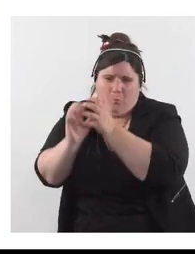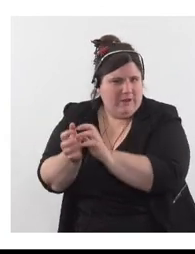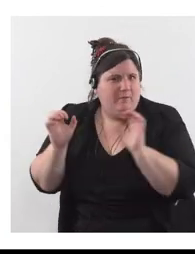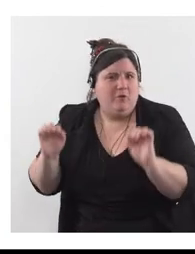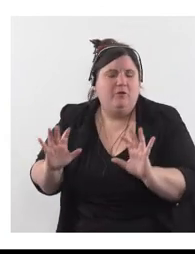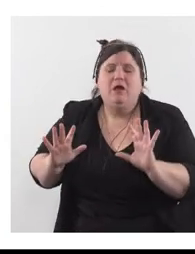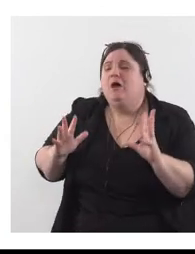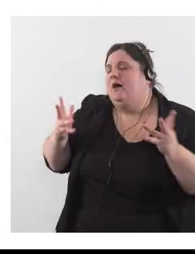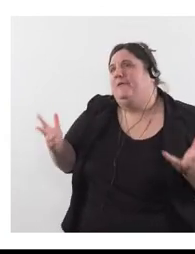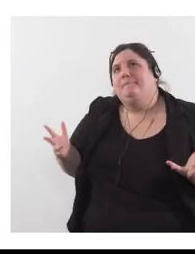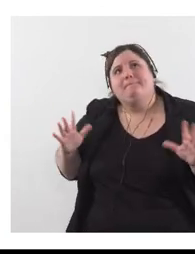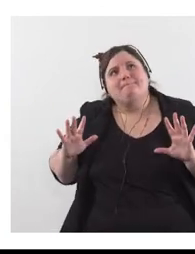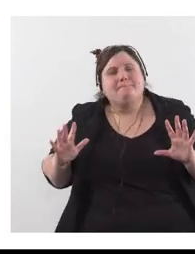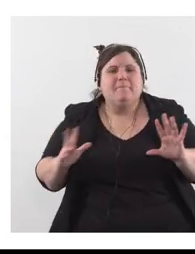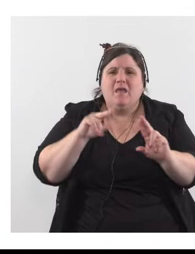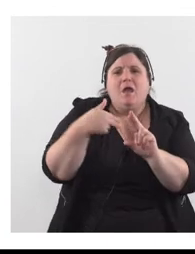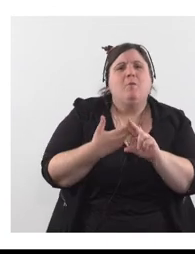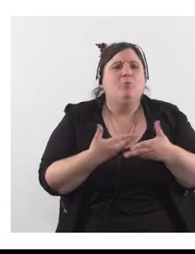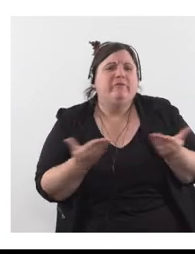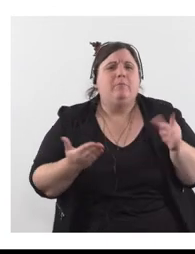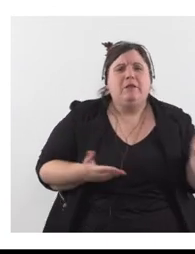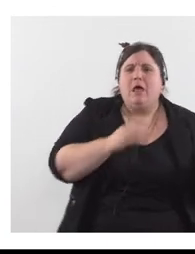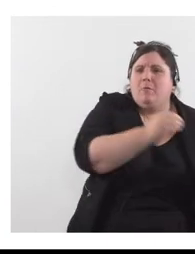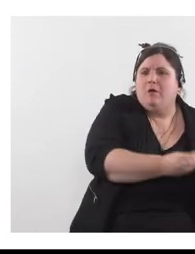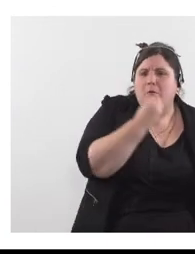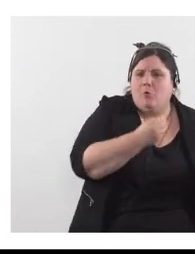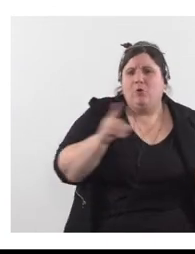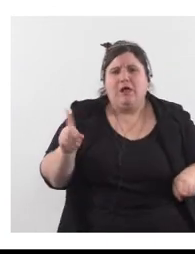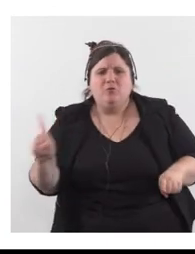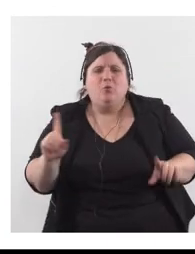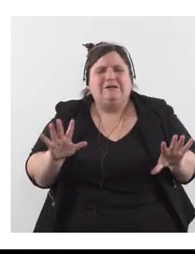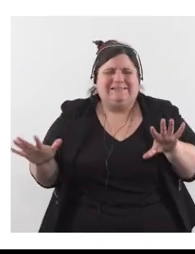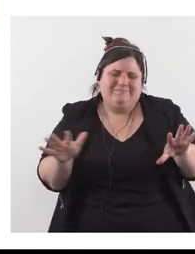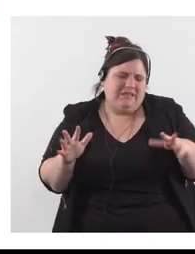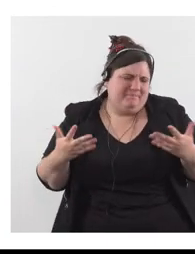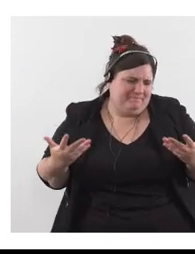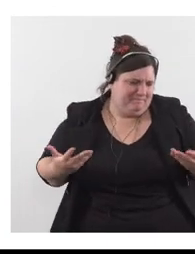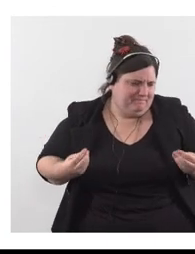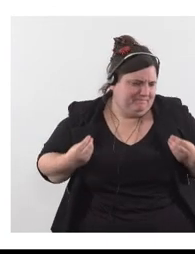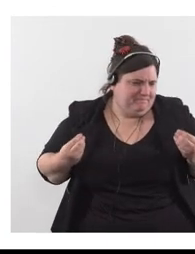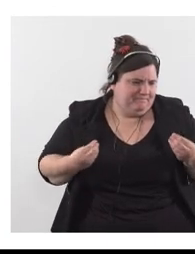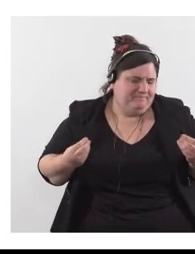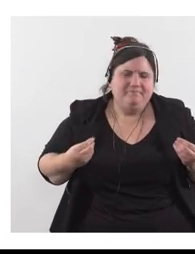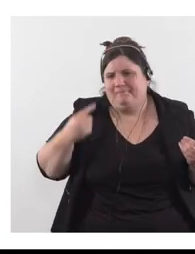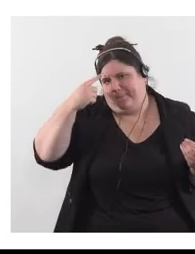Sans vouloir trop simplifier ma réponse, je pense que nous parlons ici